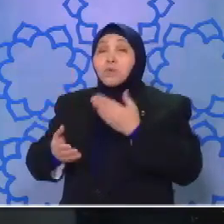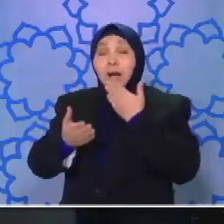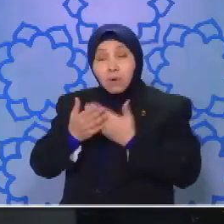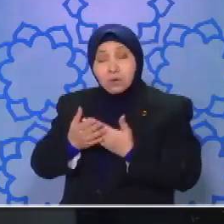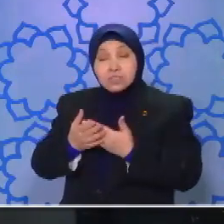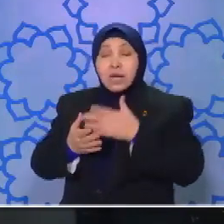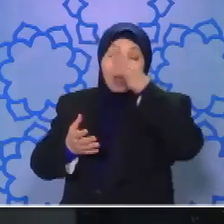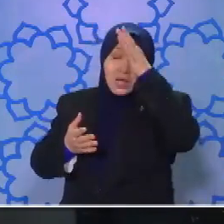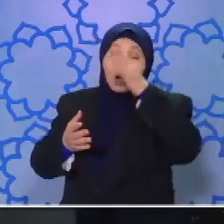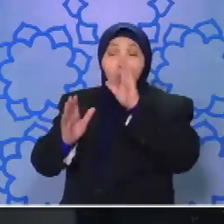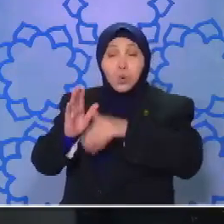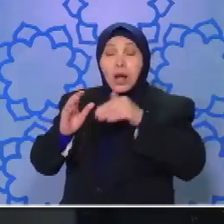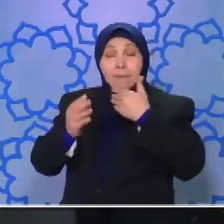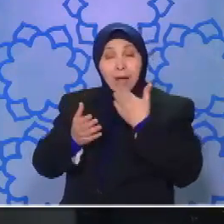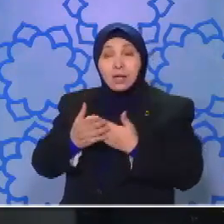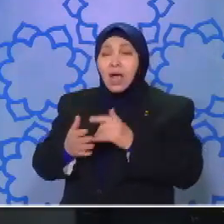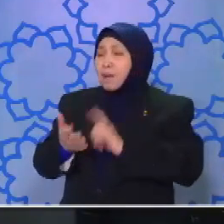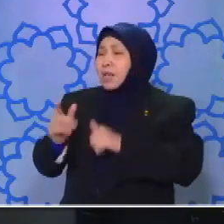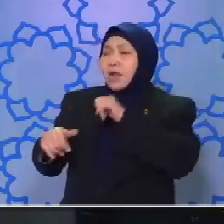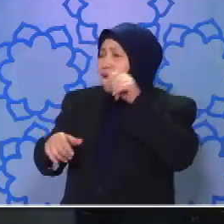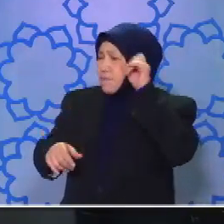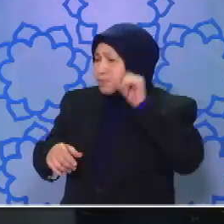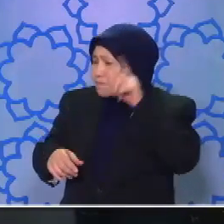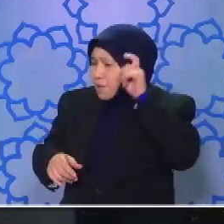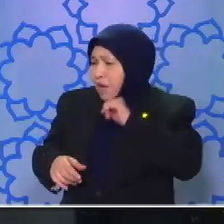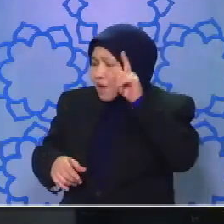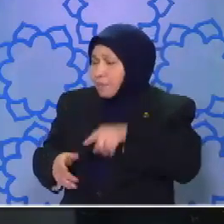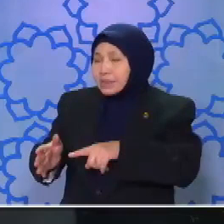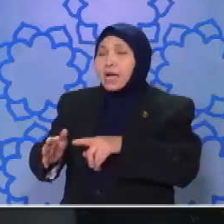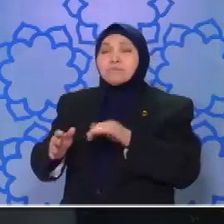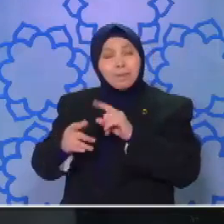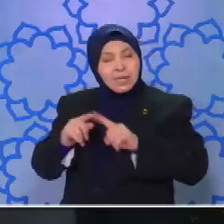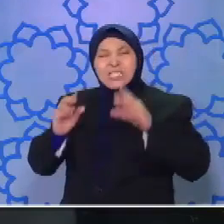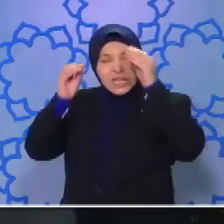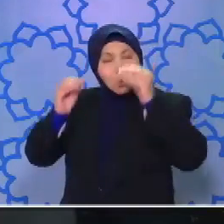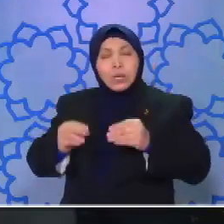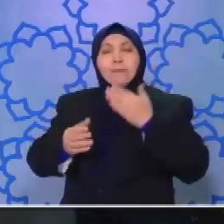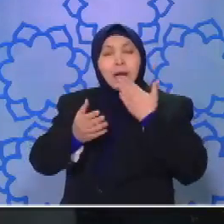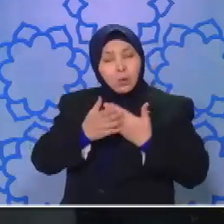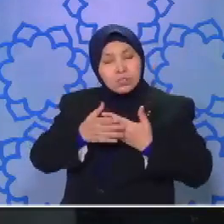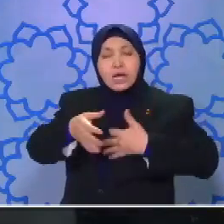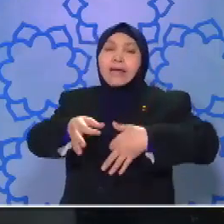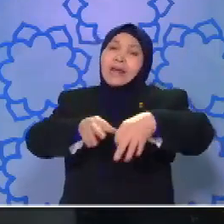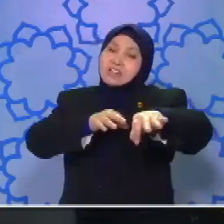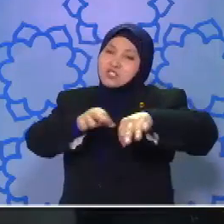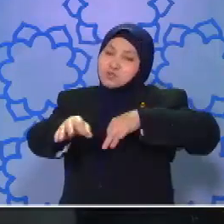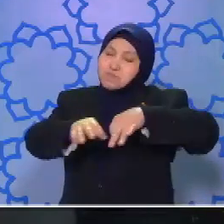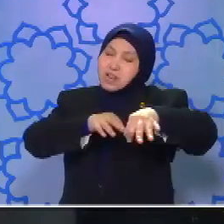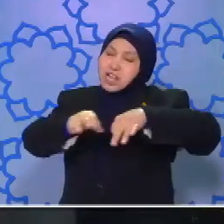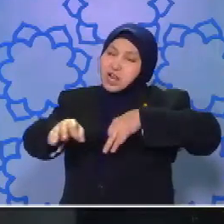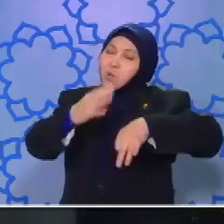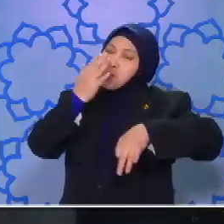yang kurang bagus sikit, dia, apalah kamu ni, tak faham-faham kan? Lepas tanya. Tu, jangan tanya. Lepas buat tu dia tak cerita apa pun. Ha, yang itu bukan ayah